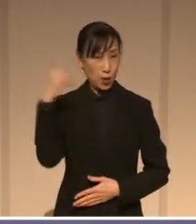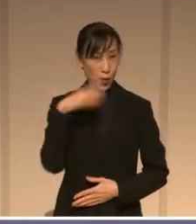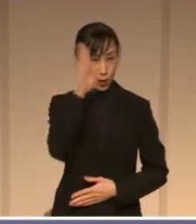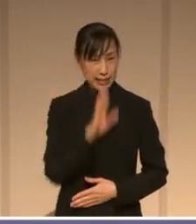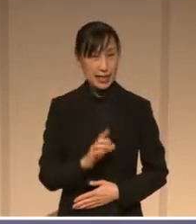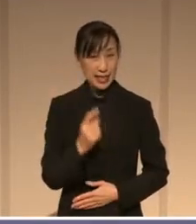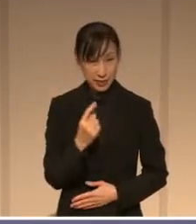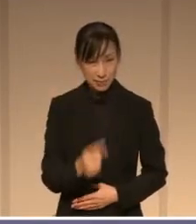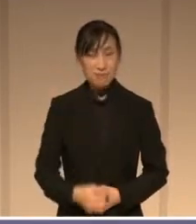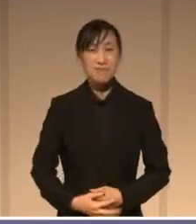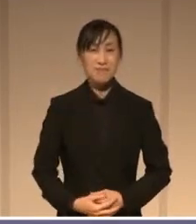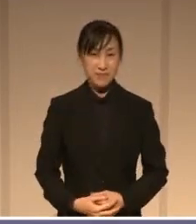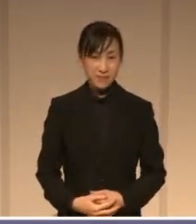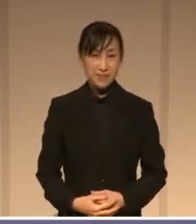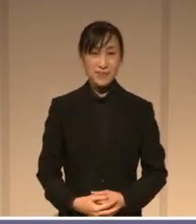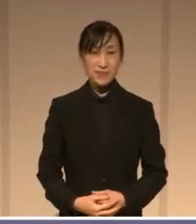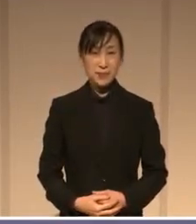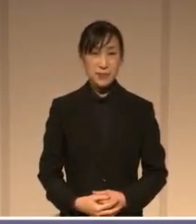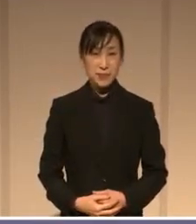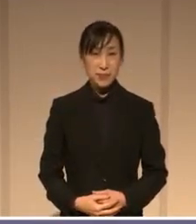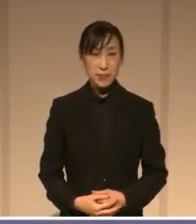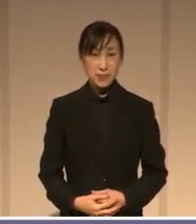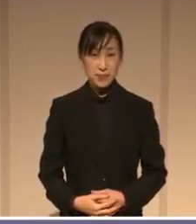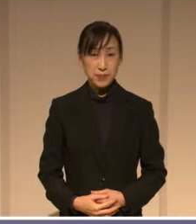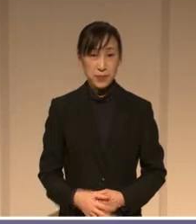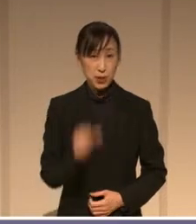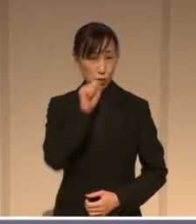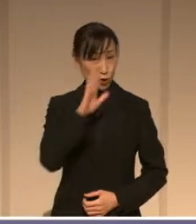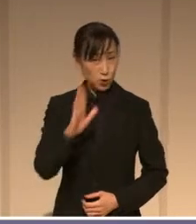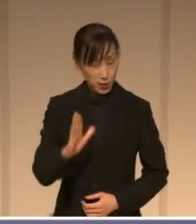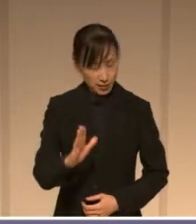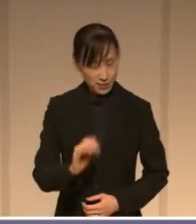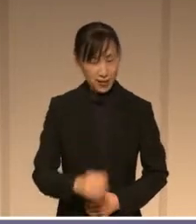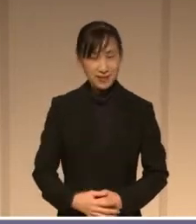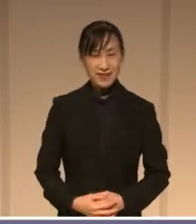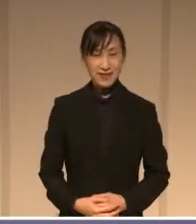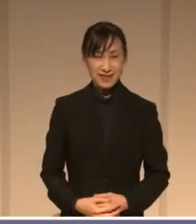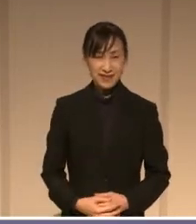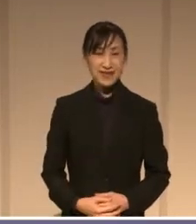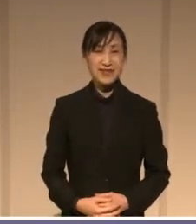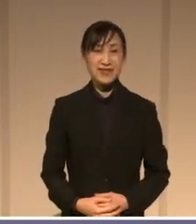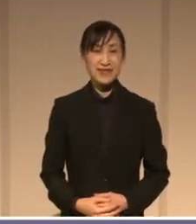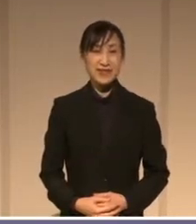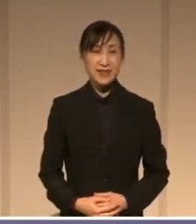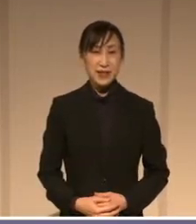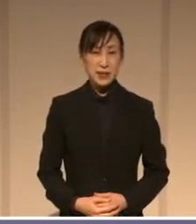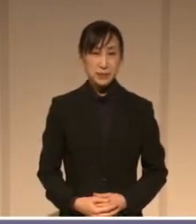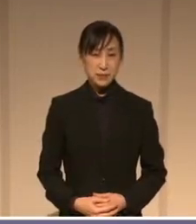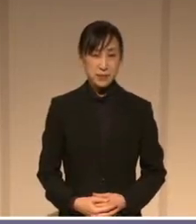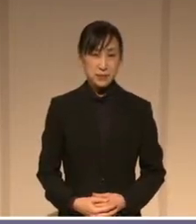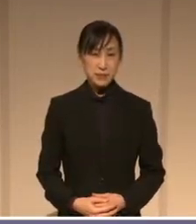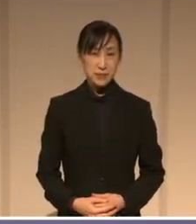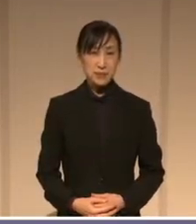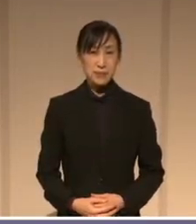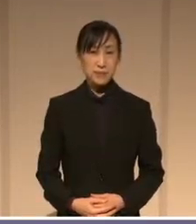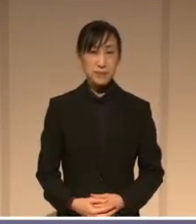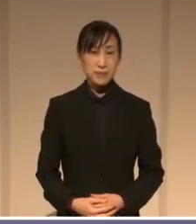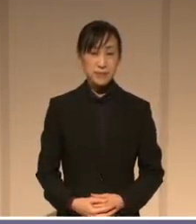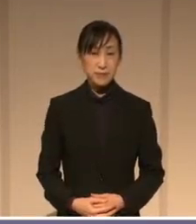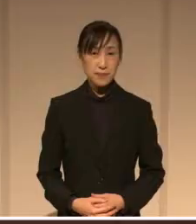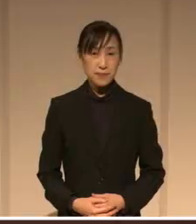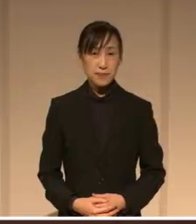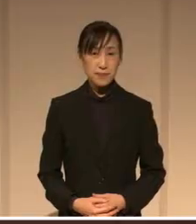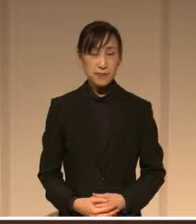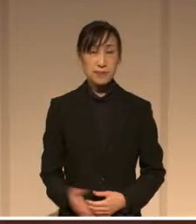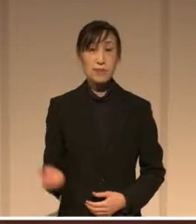あるので宜しくお願いしますよろしくお願い致しははっはー4